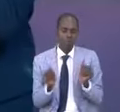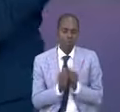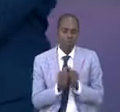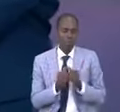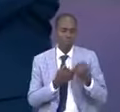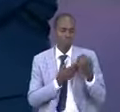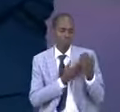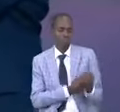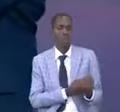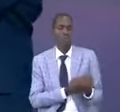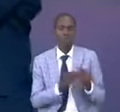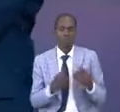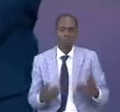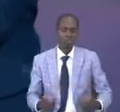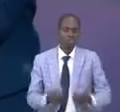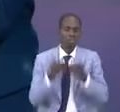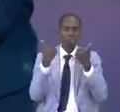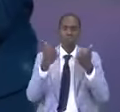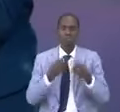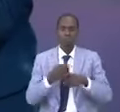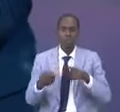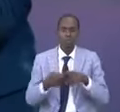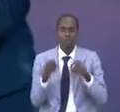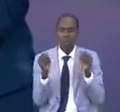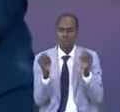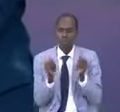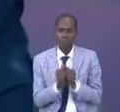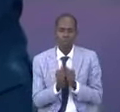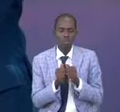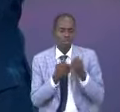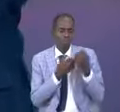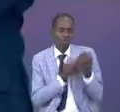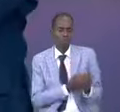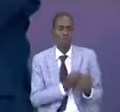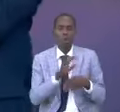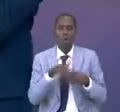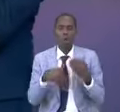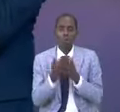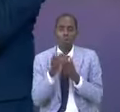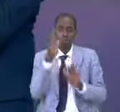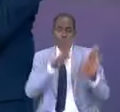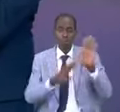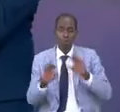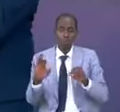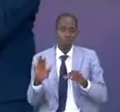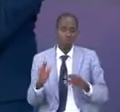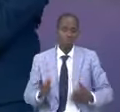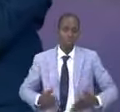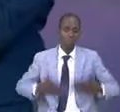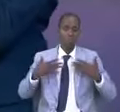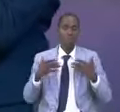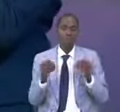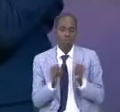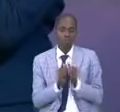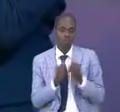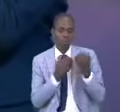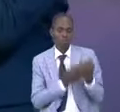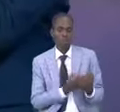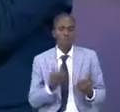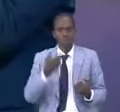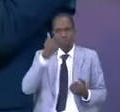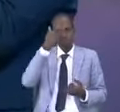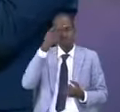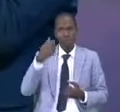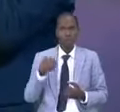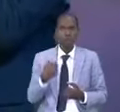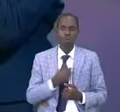prêts à faire face à tous les problèmes de la vie avec confiance parce que nous avons le regard vers le ciel nous ne devons pas